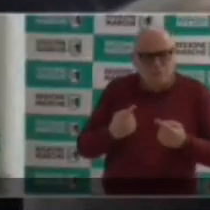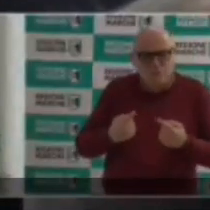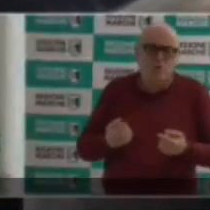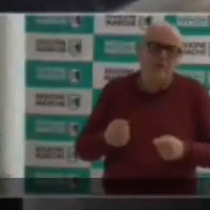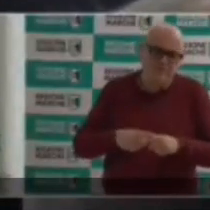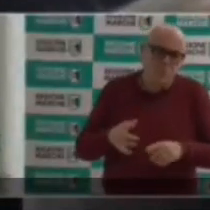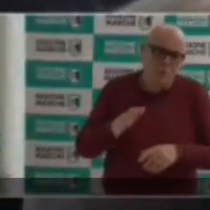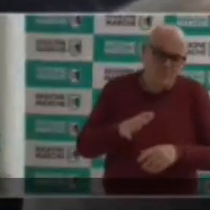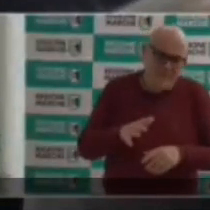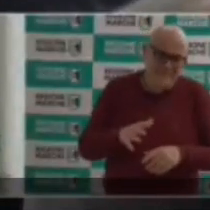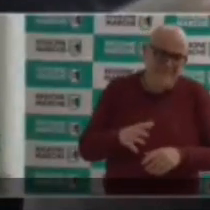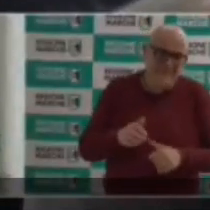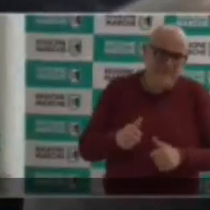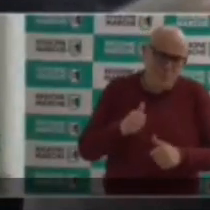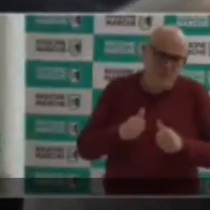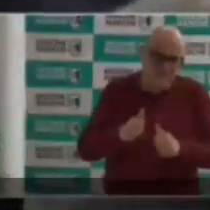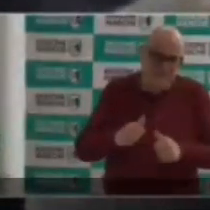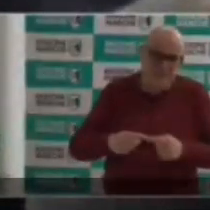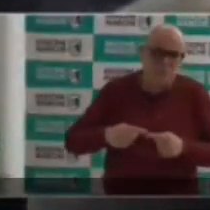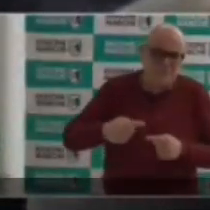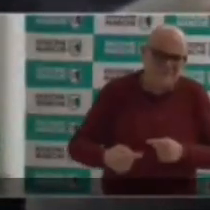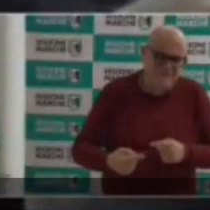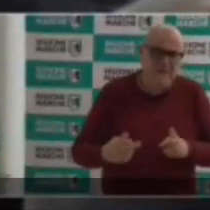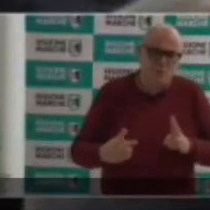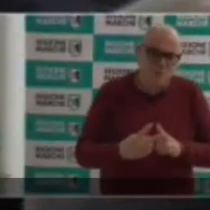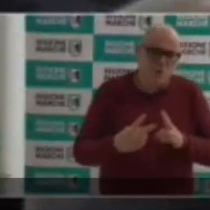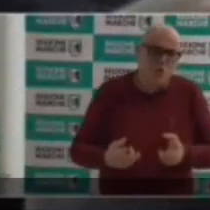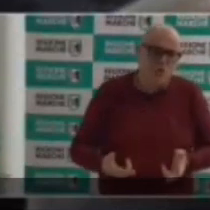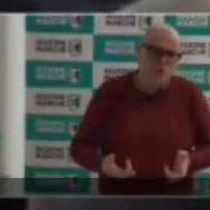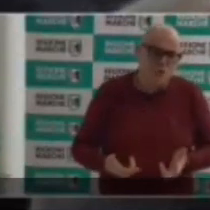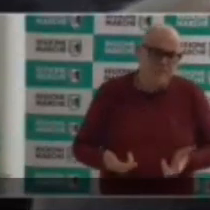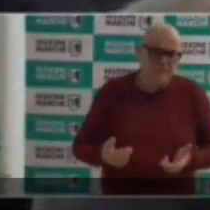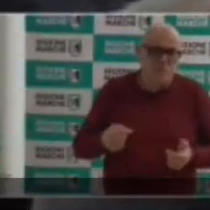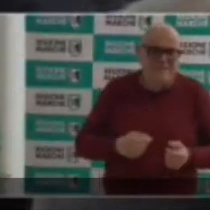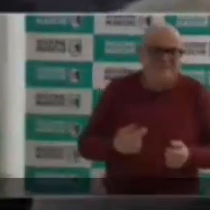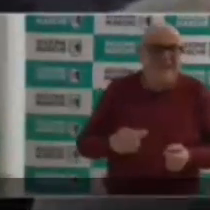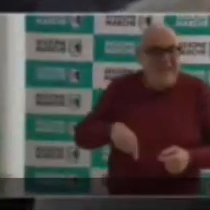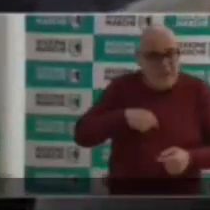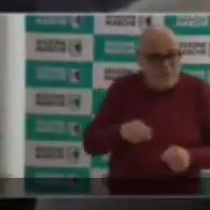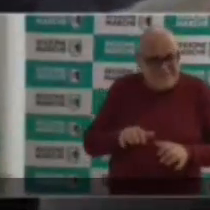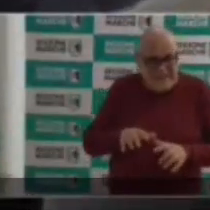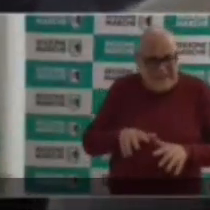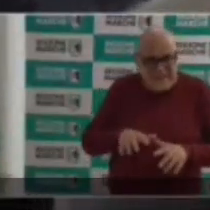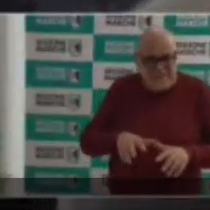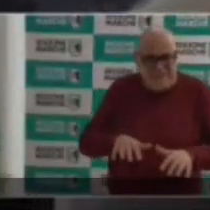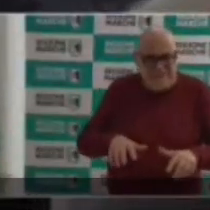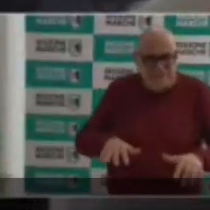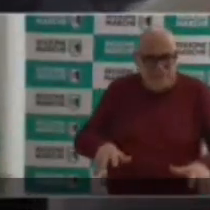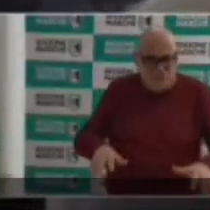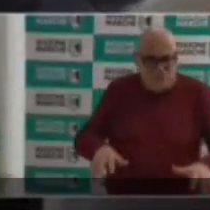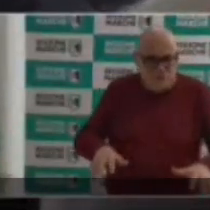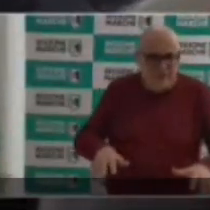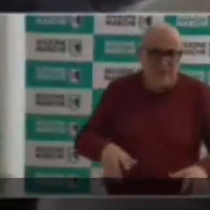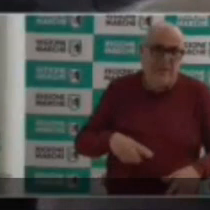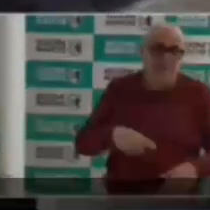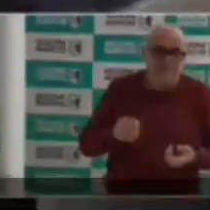si incontra pure, se la pandemia lo permette naturalmente. Questa è la nostra ramificazione. Dopodiché, se vogliamo parlare di povertà